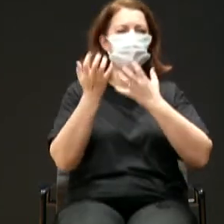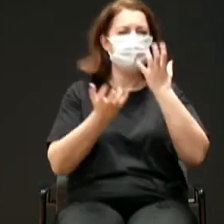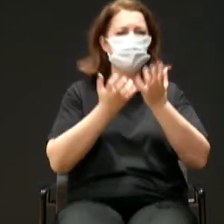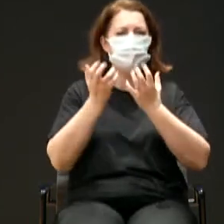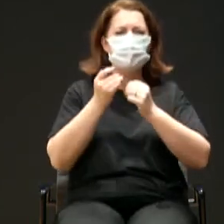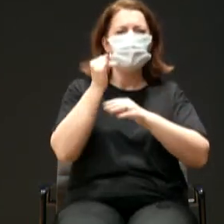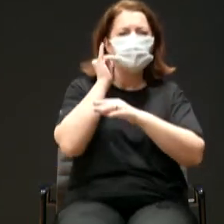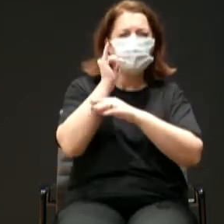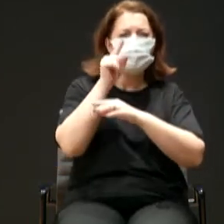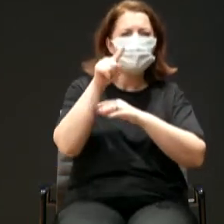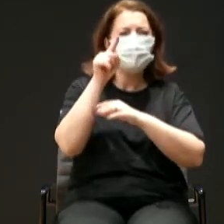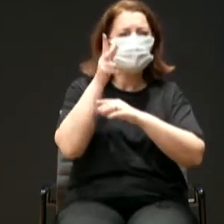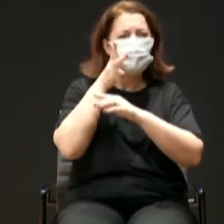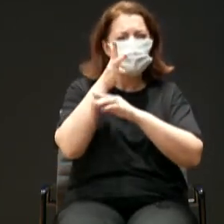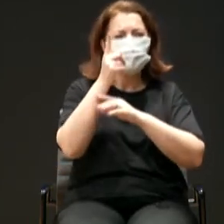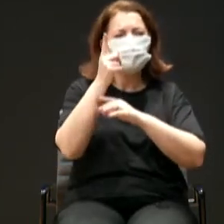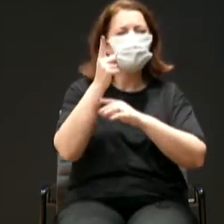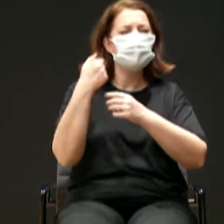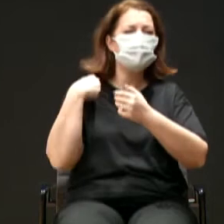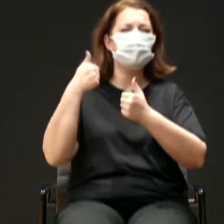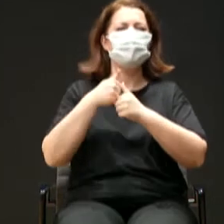yobaz katilleri bir daha nefretle kınıyorum.